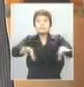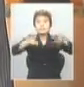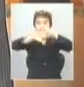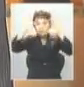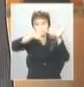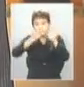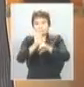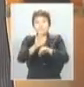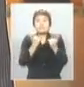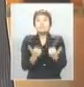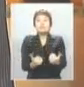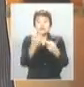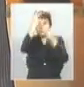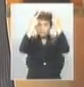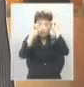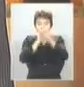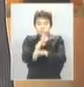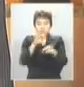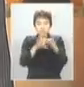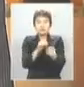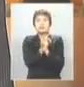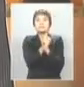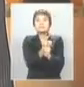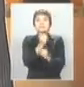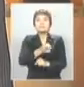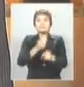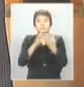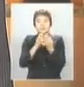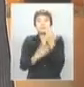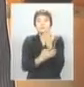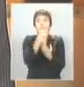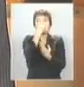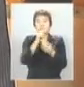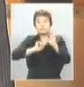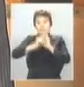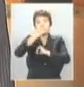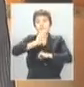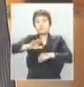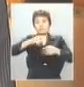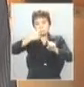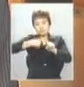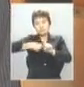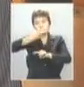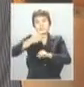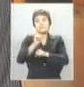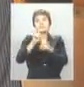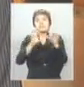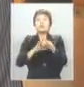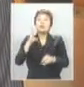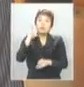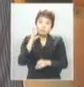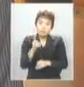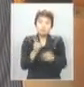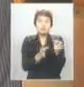นตรีออกมาบอกเองว่าจะยังคงอยู่ในกรอบเวลาเดิมก็คือสัปดาห์แรกของเดือนนี้และได้กล่าวย้ำด้วยนะครับว่าพรุ่งนี้จะมีการแถล